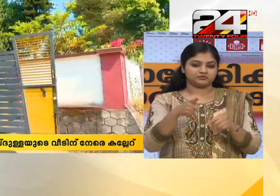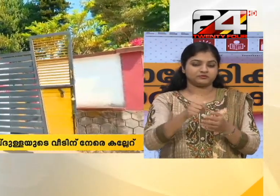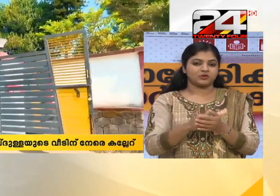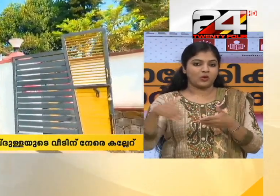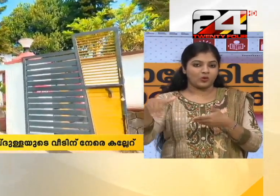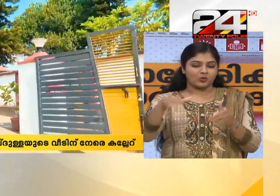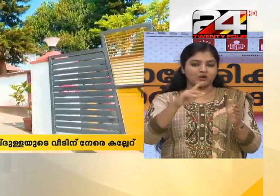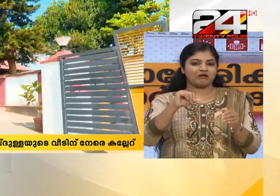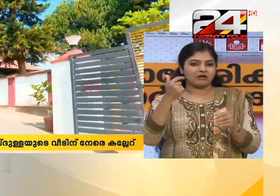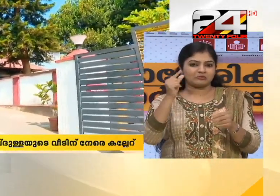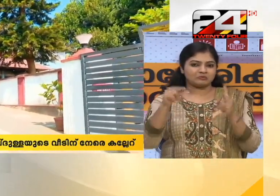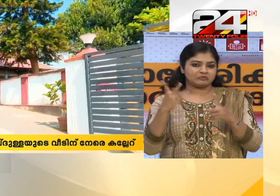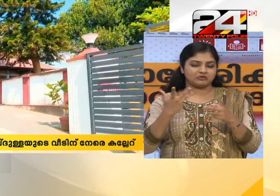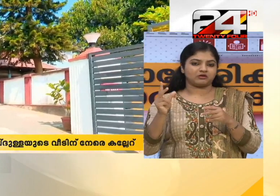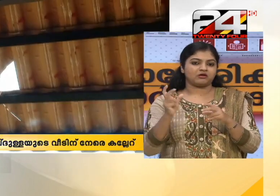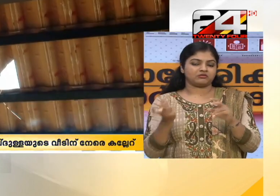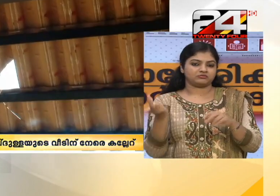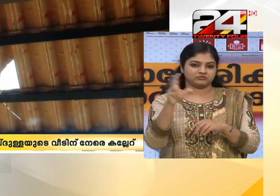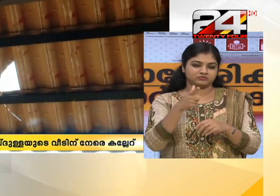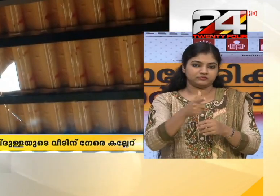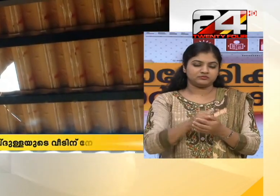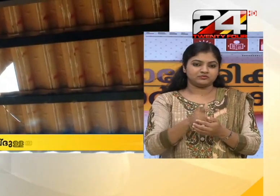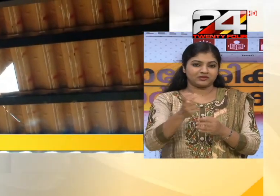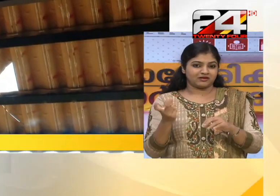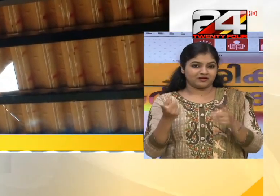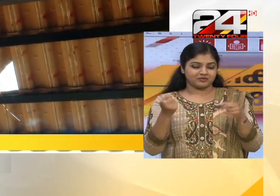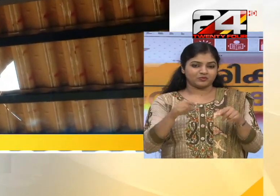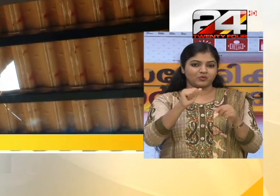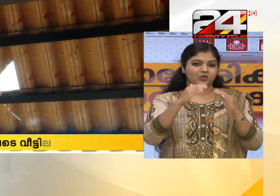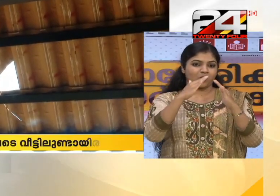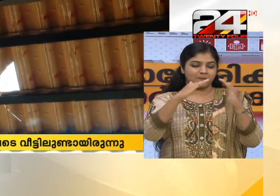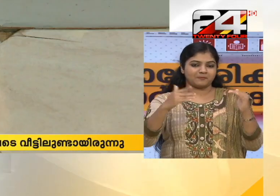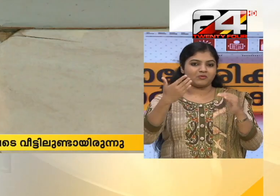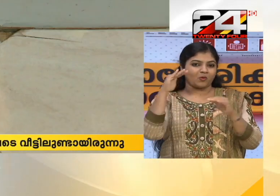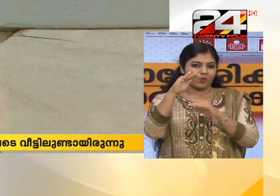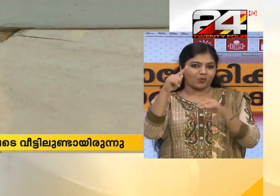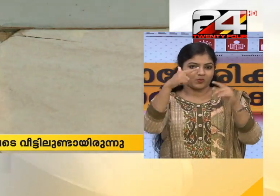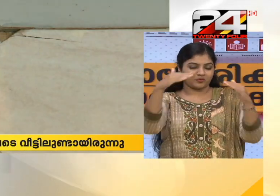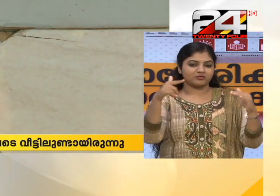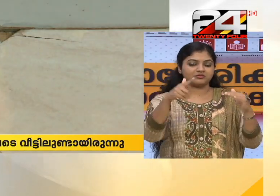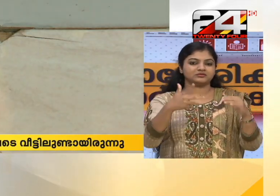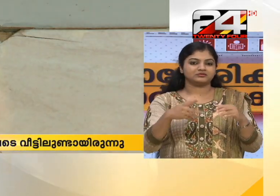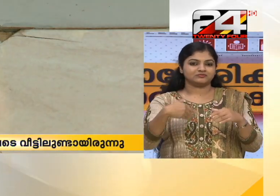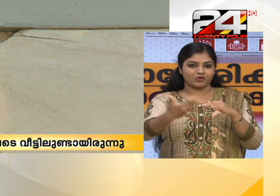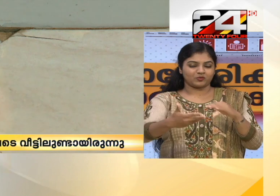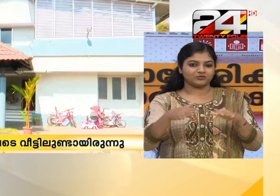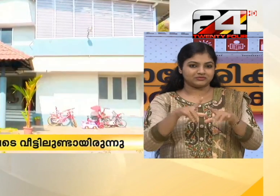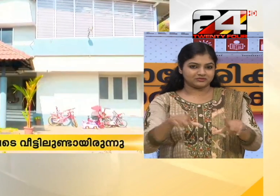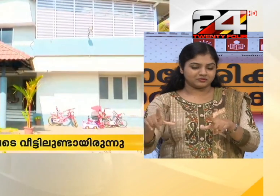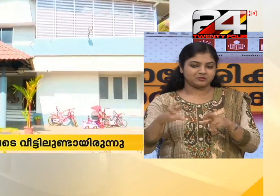നിന്നാണ് അജ്ഞാതർ വീടിന് നേരെ കല്ലെറിഞ്ഞത്. കല്ലേറിൽ വീടിന് മുന്നിലെ കാർപോർച്ചിന്റെ ഓടും സിറ്റൌട്ടിലെ ടൈലും